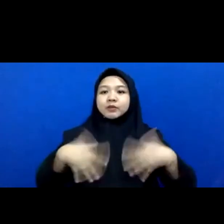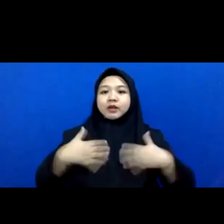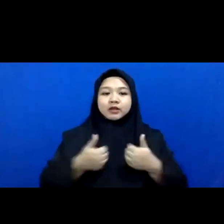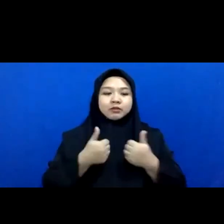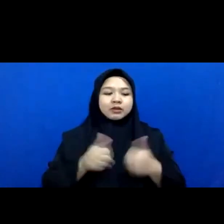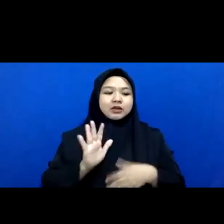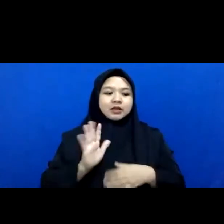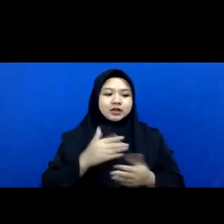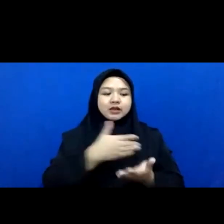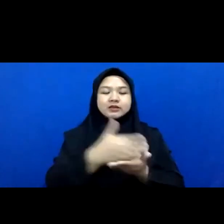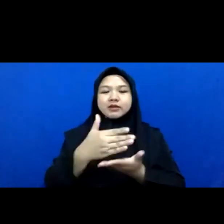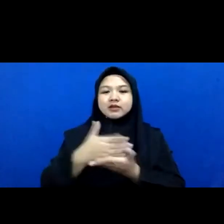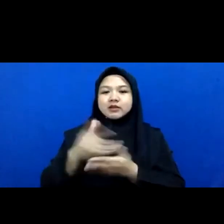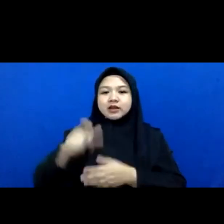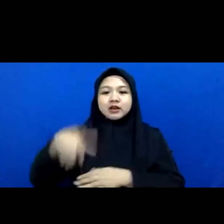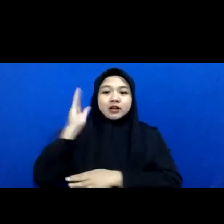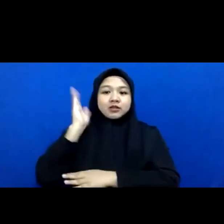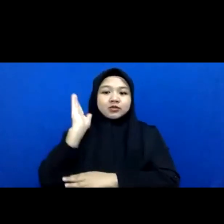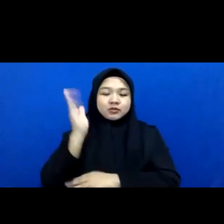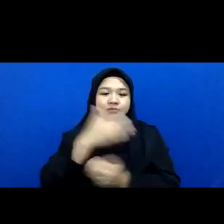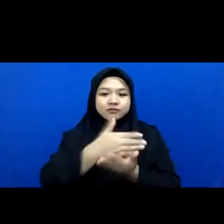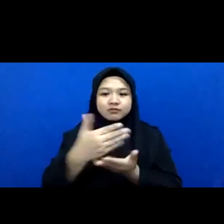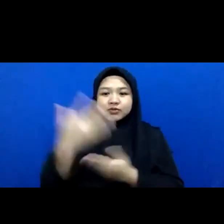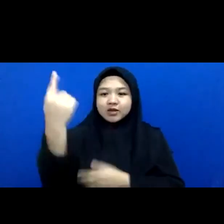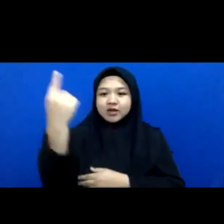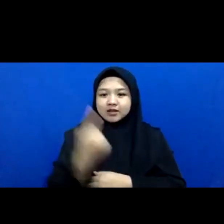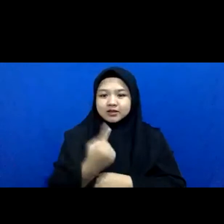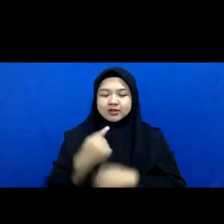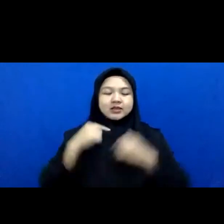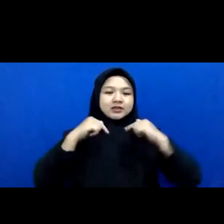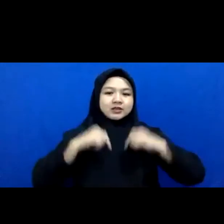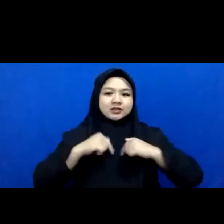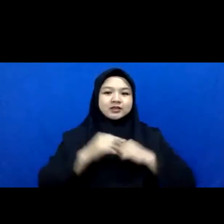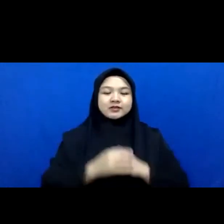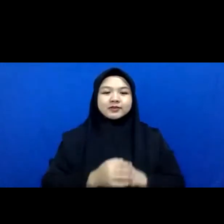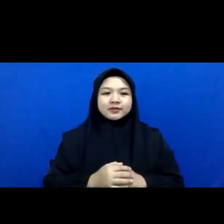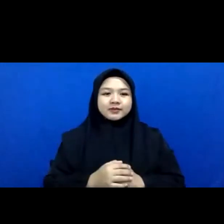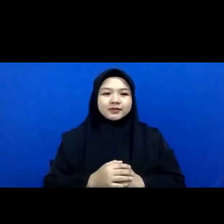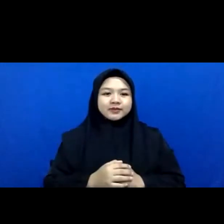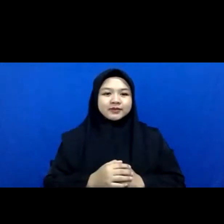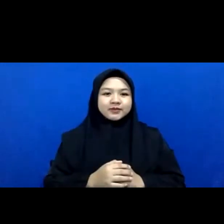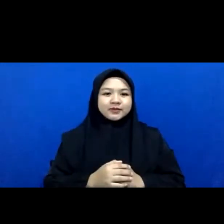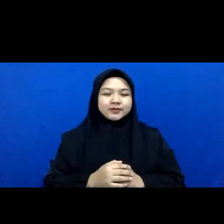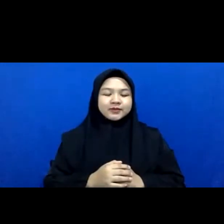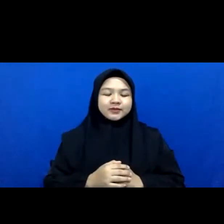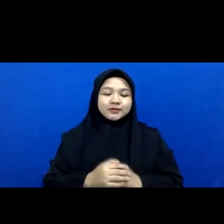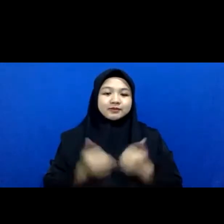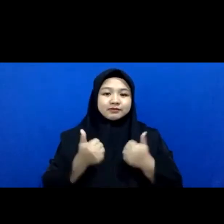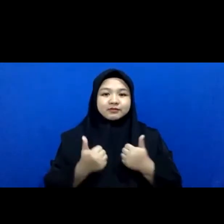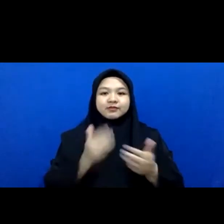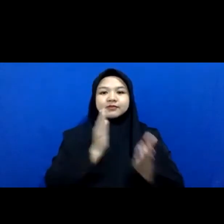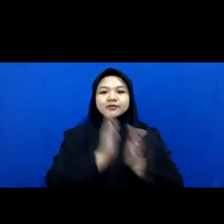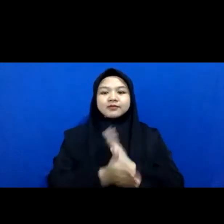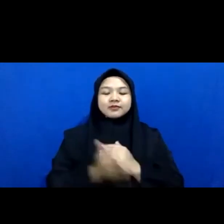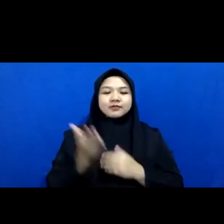para narasumber kita yang sudah hadir pada kesempatan sore hari ini. Nah, baiklah tanpa berlama-lama lagi nih, yang pertama